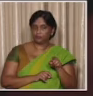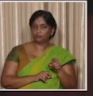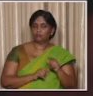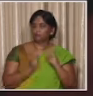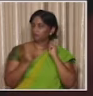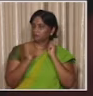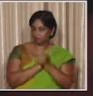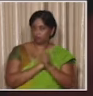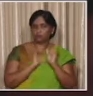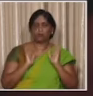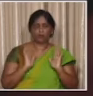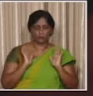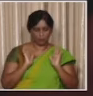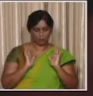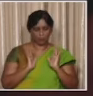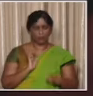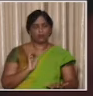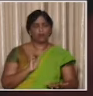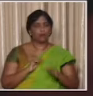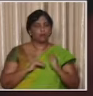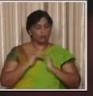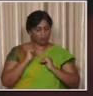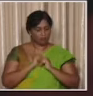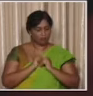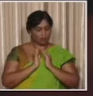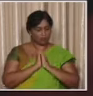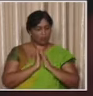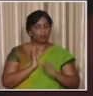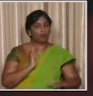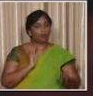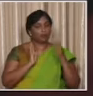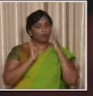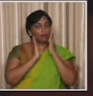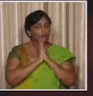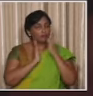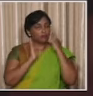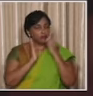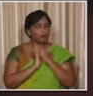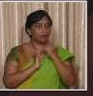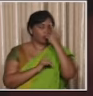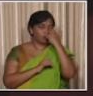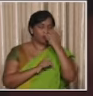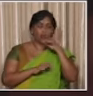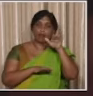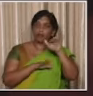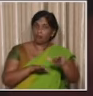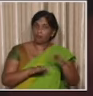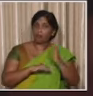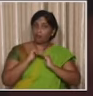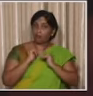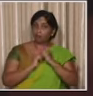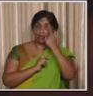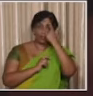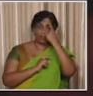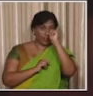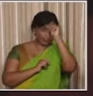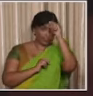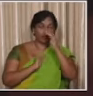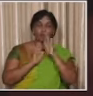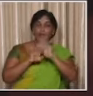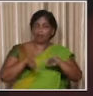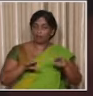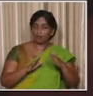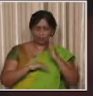වෙනස් කරන්නට ඕනේ. ප්‍රායෝගික බෞද්ධ දරුවෙක් ප්‍රායෝගික කිතුනු දරුවෙක් ප්‍රායෝගික හින්දු දරුවෙක්